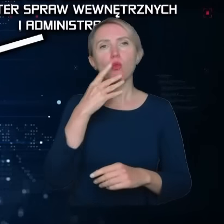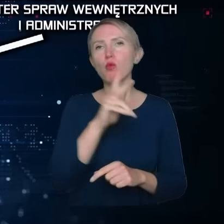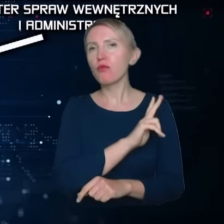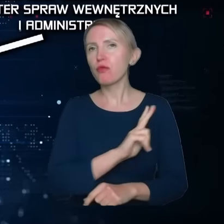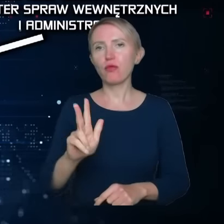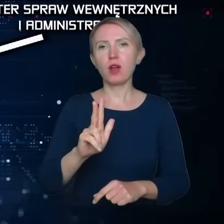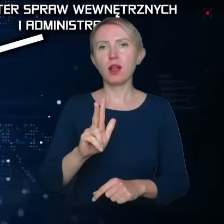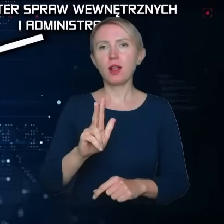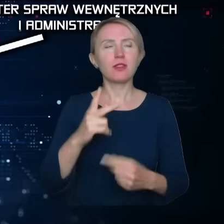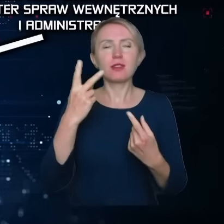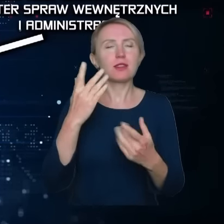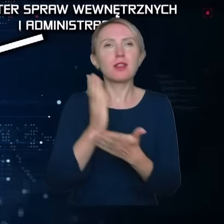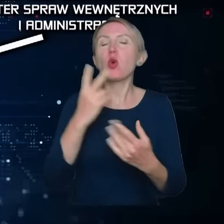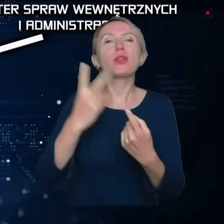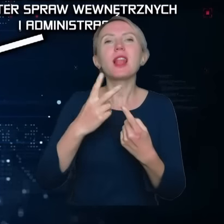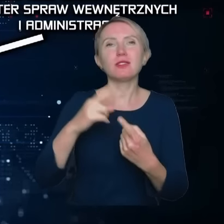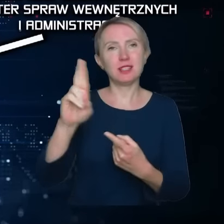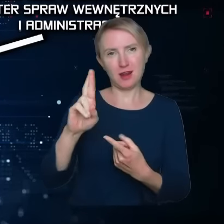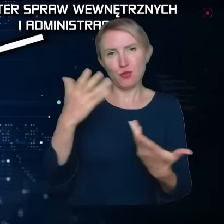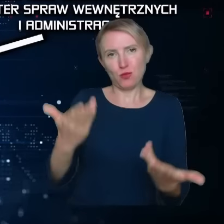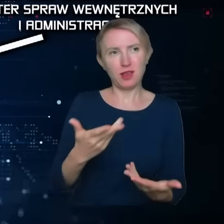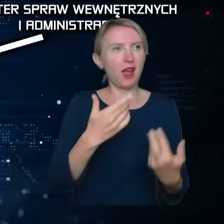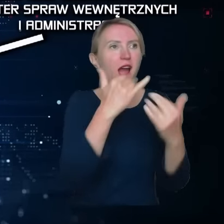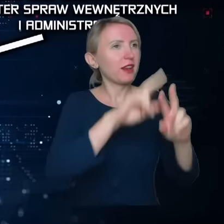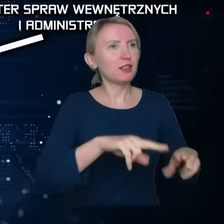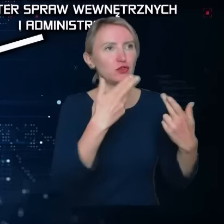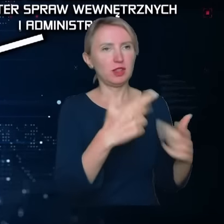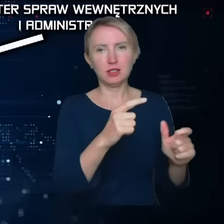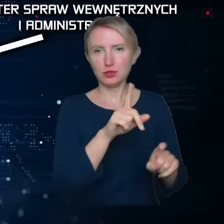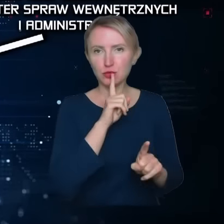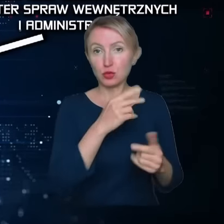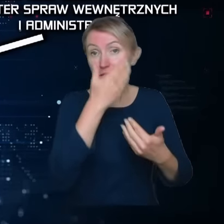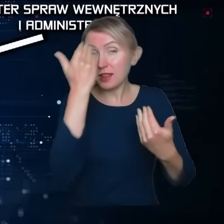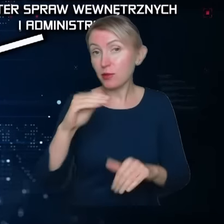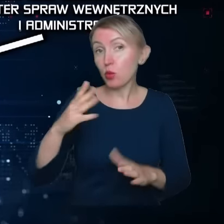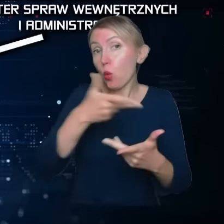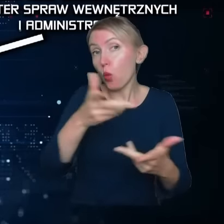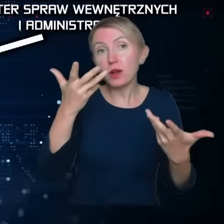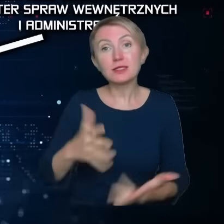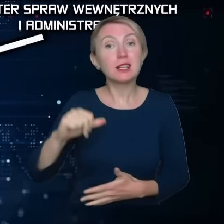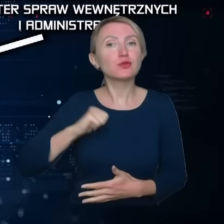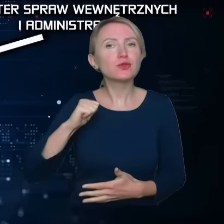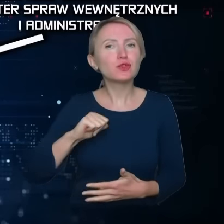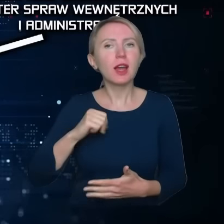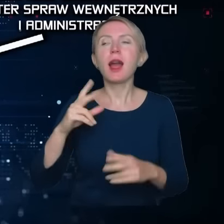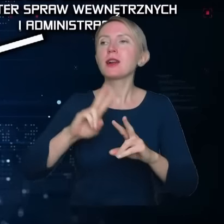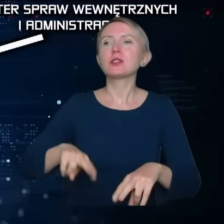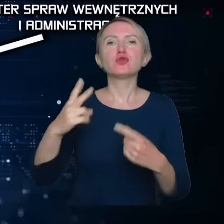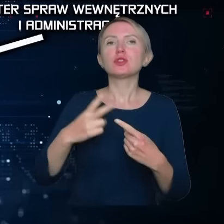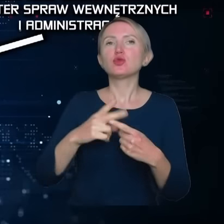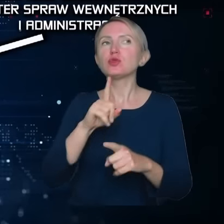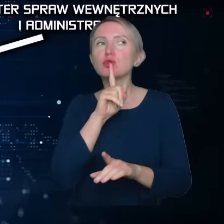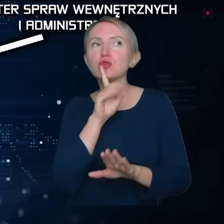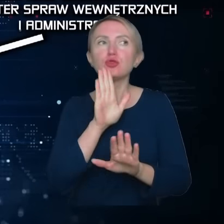tylko Telewizja Republika. I ja nie wiem, czy to było branie na przeczekanie, czy to się uciszy, czy